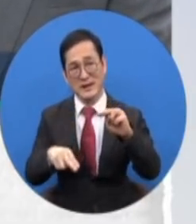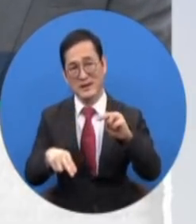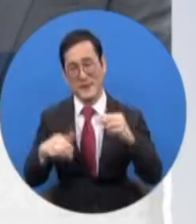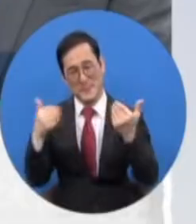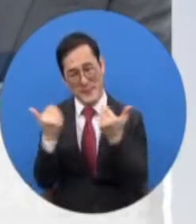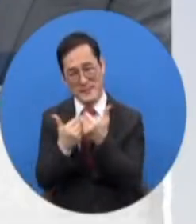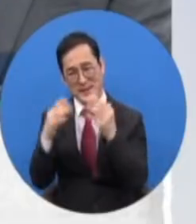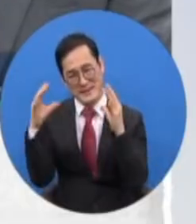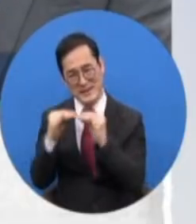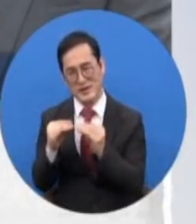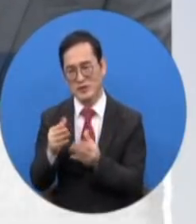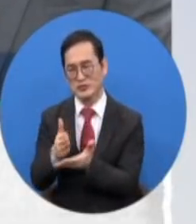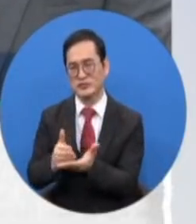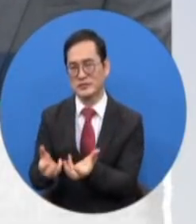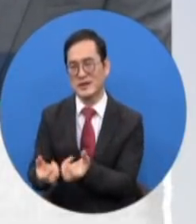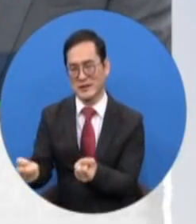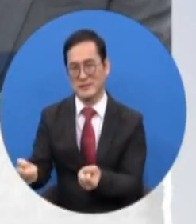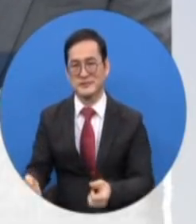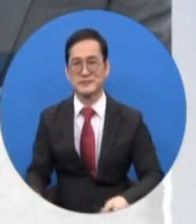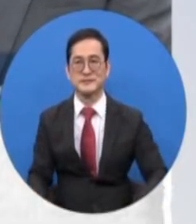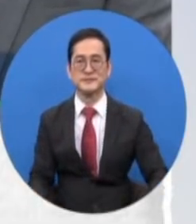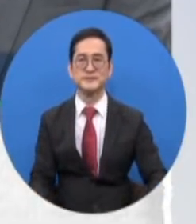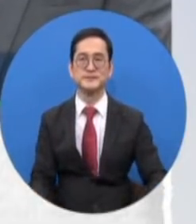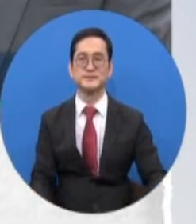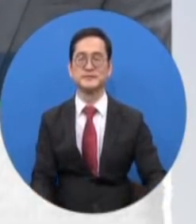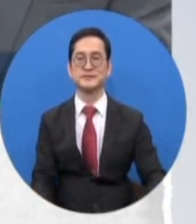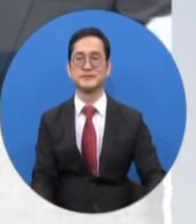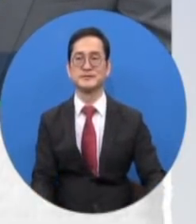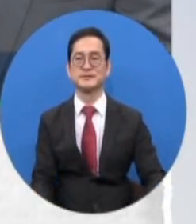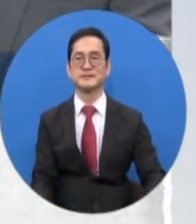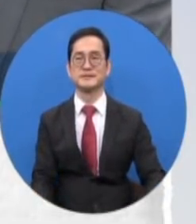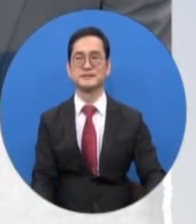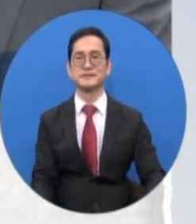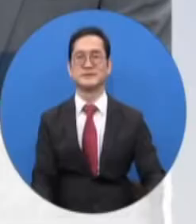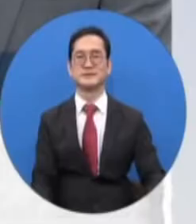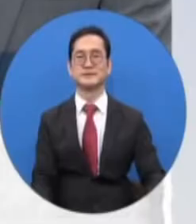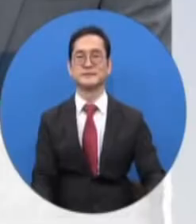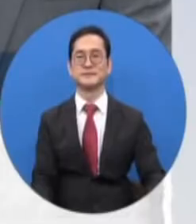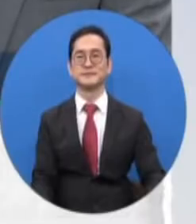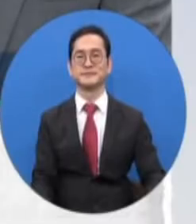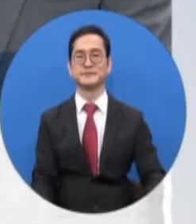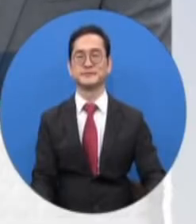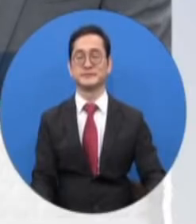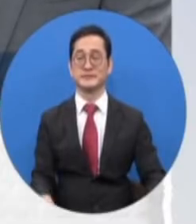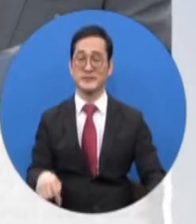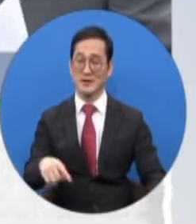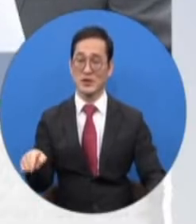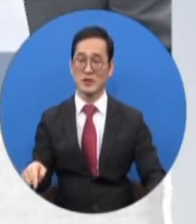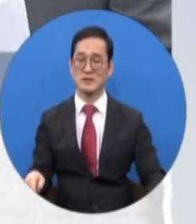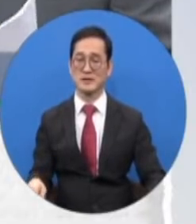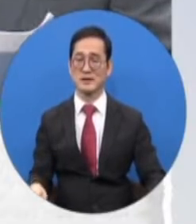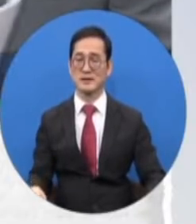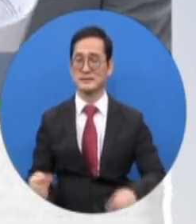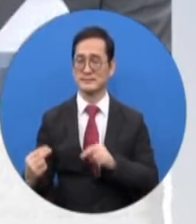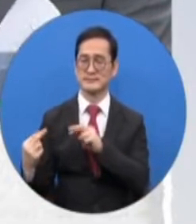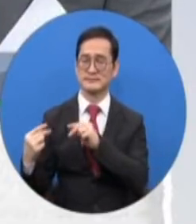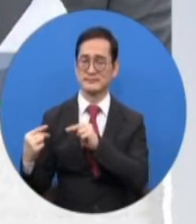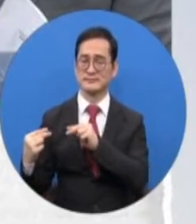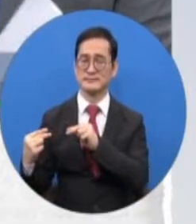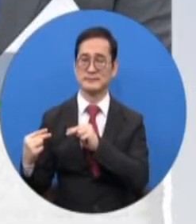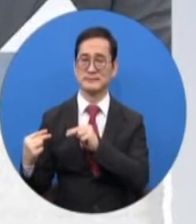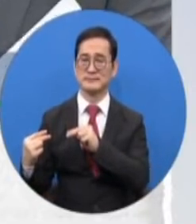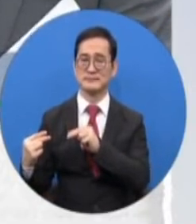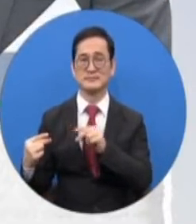원내대표로서의 책임이 있다라고 판단하시는 분들이 이런 비판을 하고 있는 것이고 사실 이런 의견들이 모여서 앞으로의